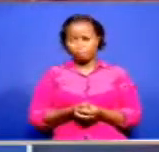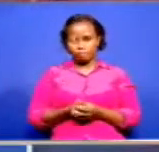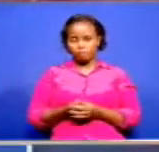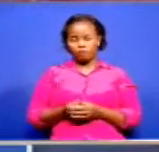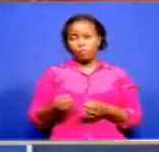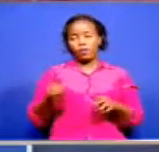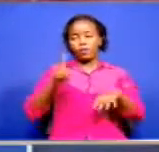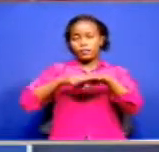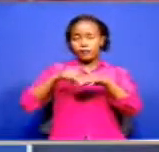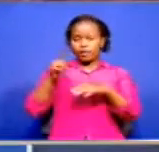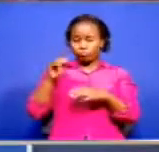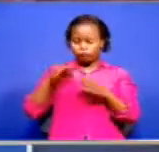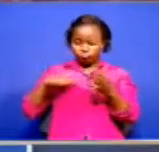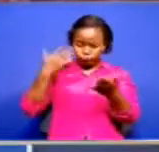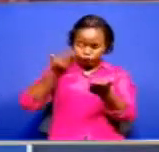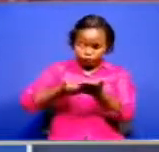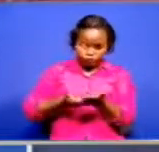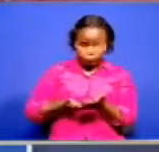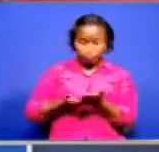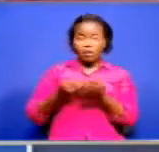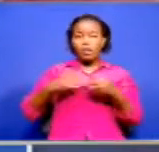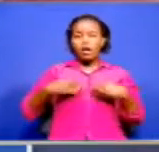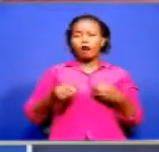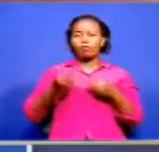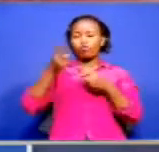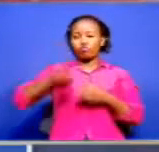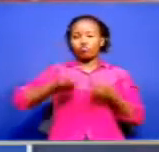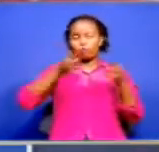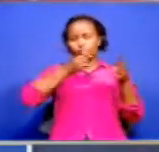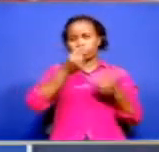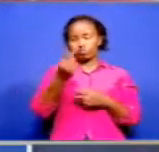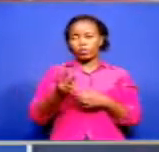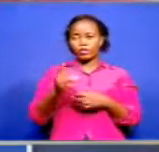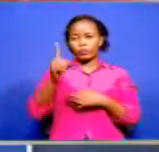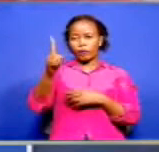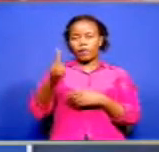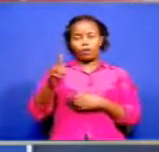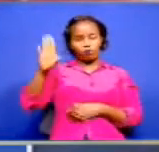a 21-gun salute before inspecting a guard of honor.